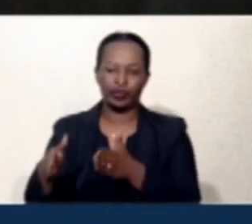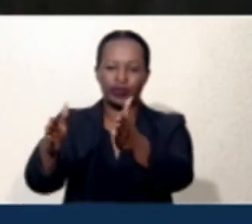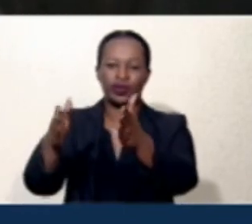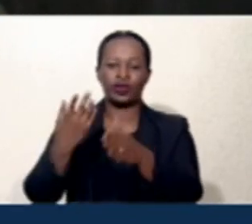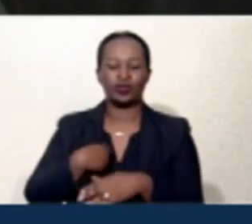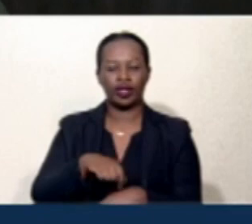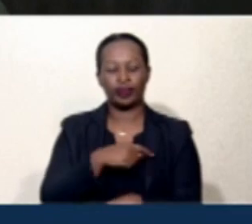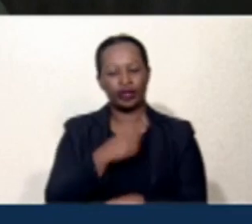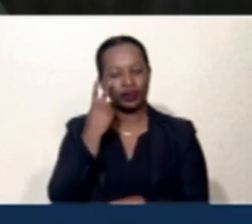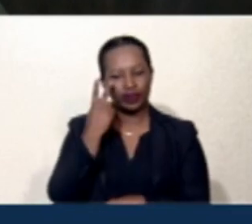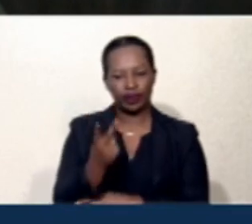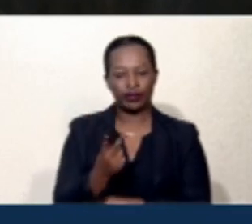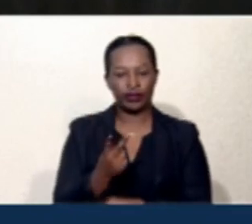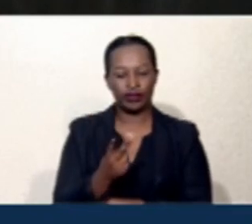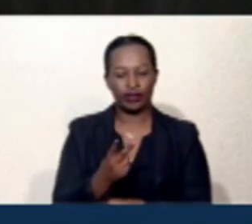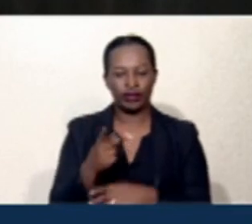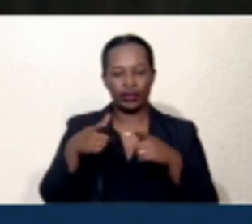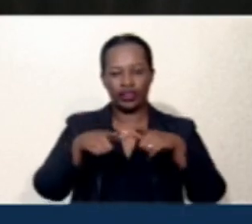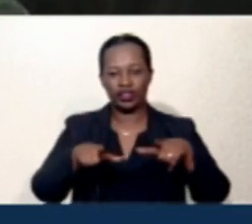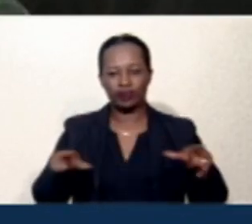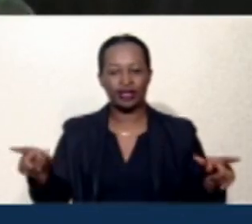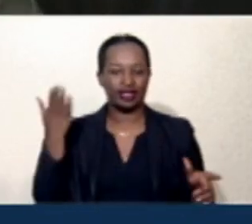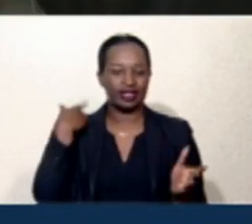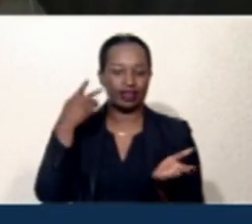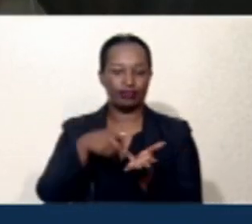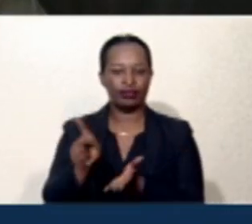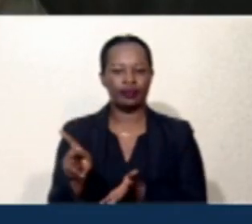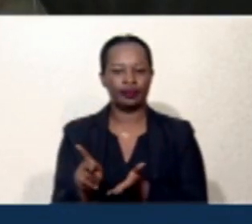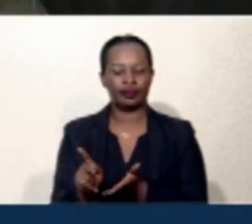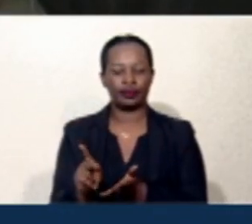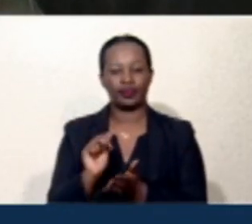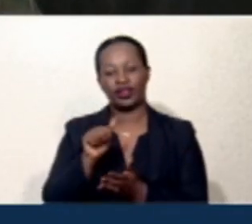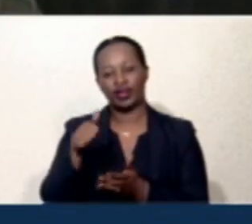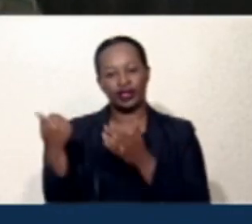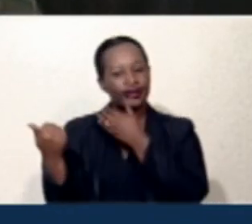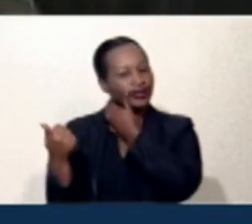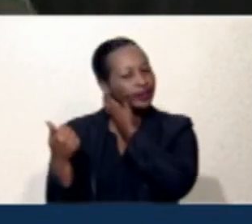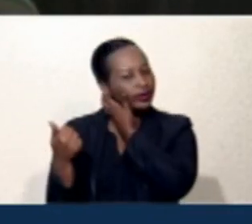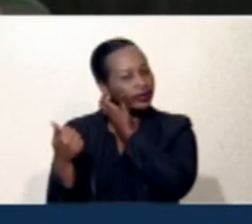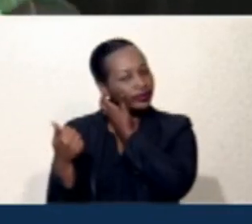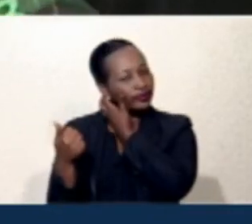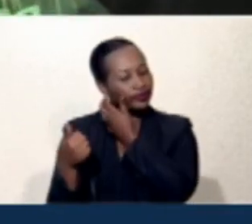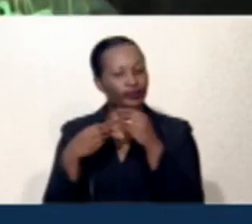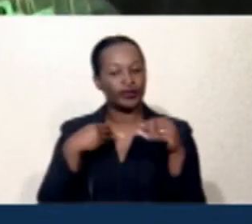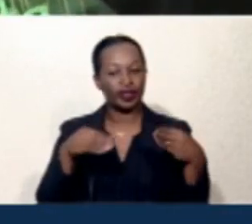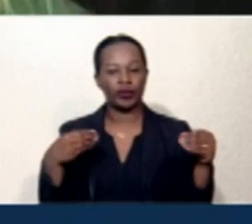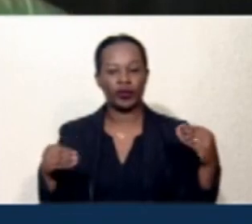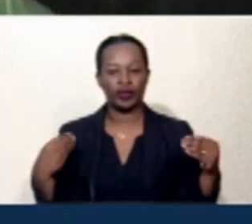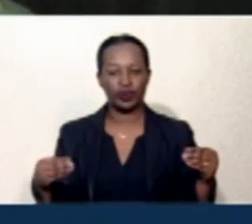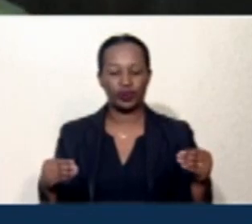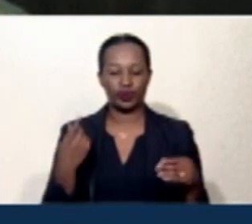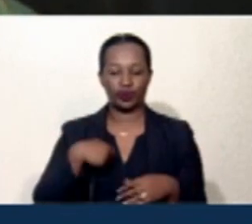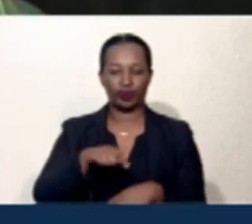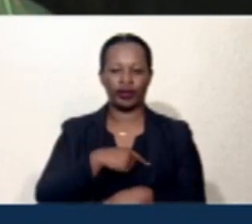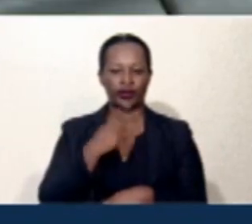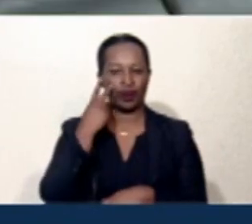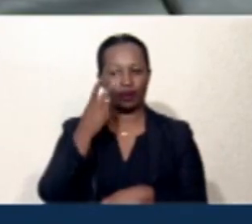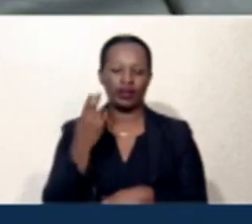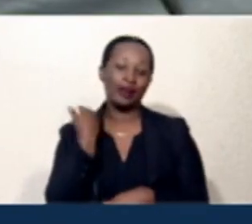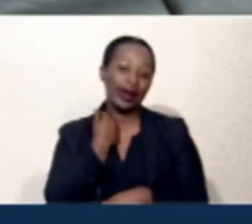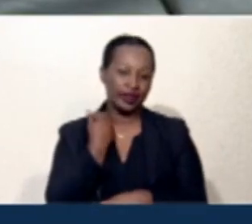twasanze ikibanza aricyo bari baraguze. Nanone hari ibikoresho twasanze